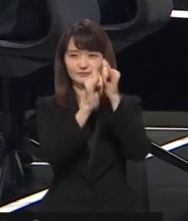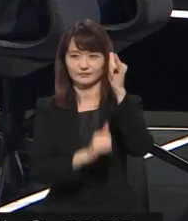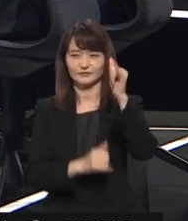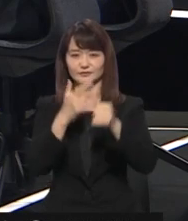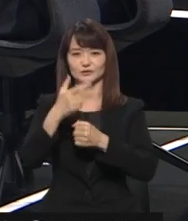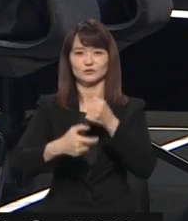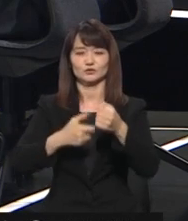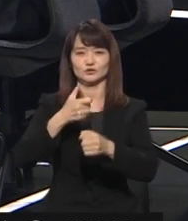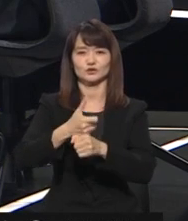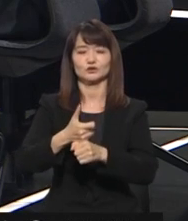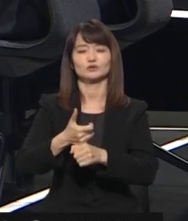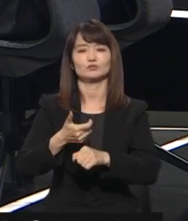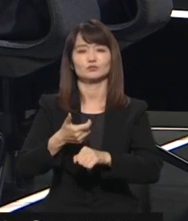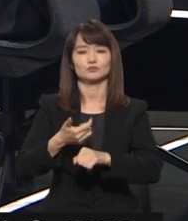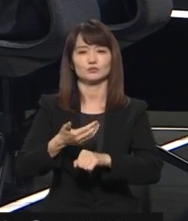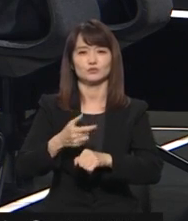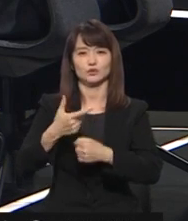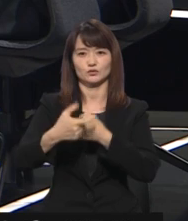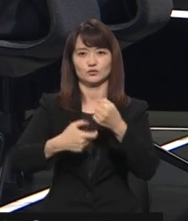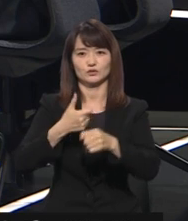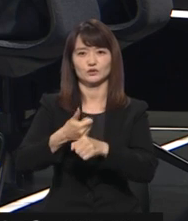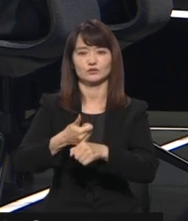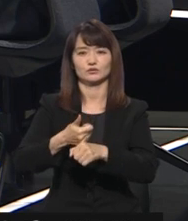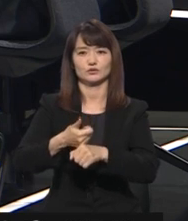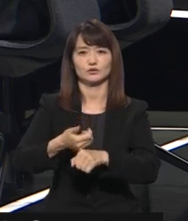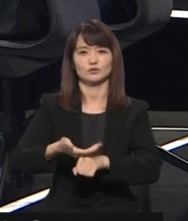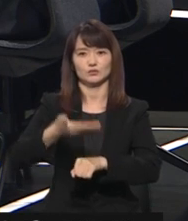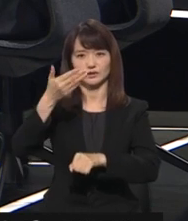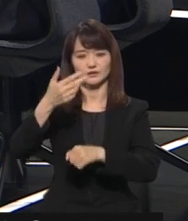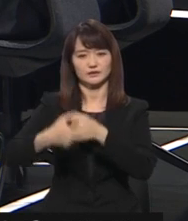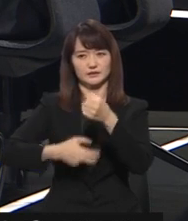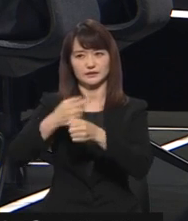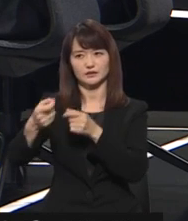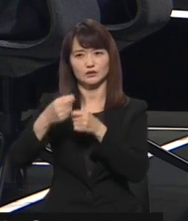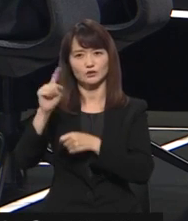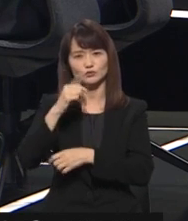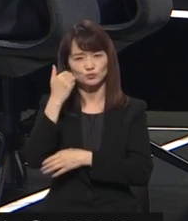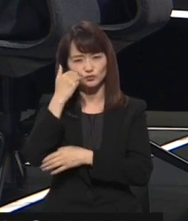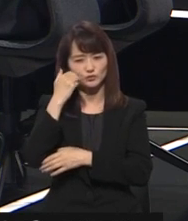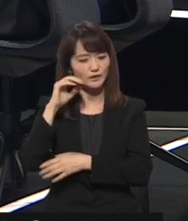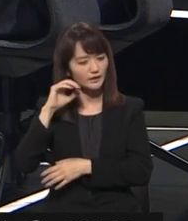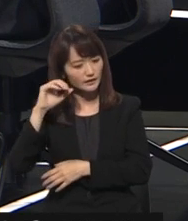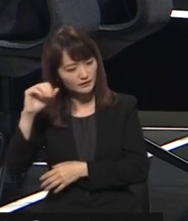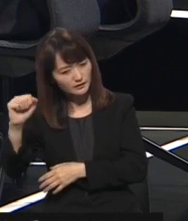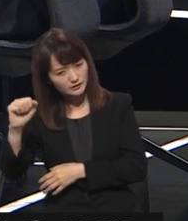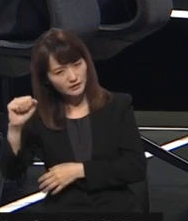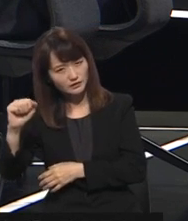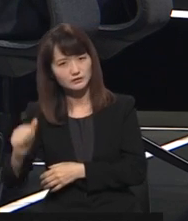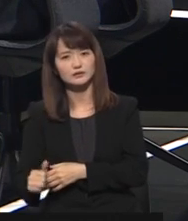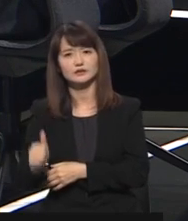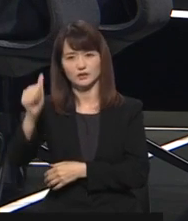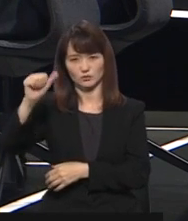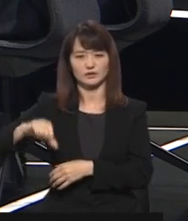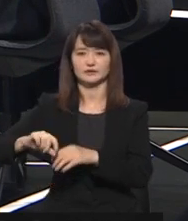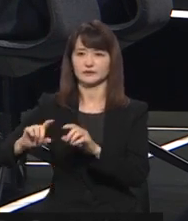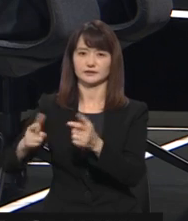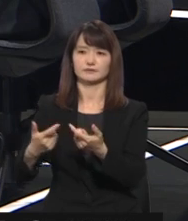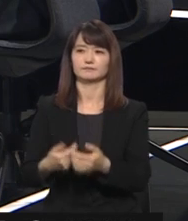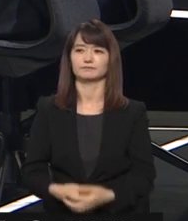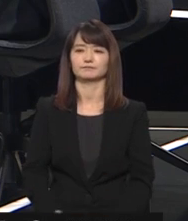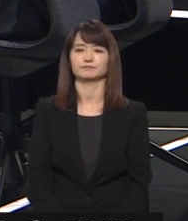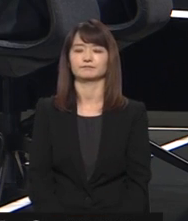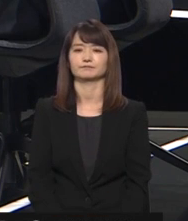그 동안의 우리가 그렇게 어느 누구에게 매달려서 그렇게 하겠습니다 알겠습니다 뒤에 계속해서 저희가 장경